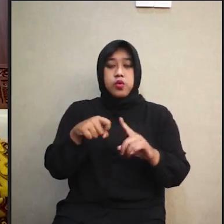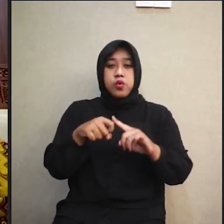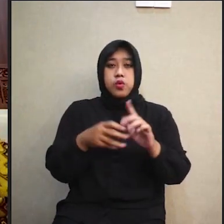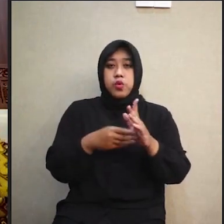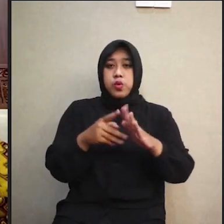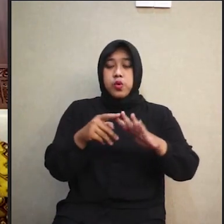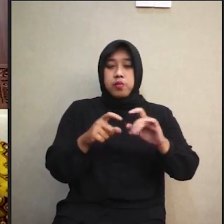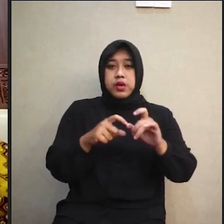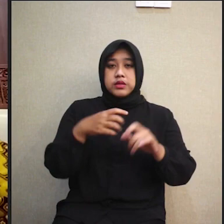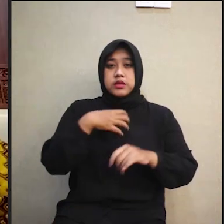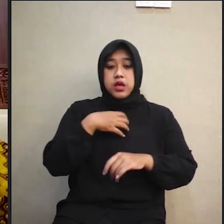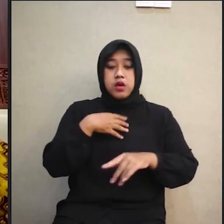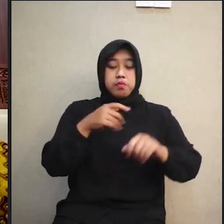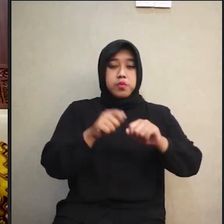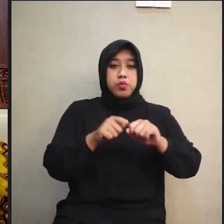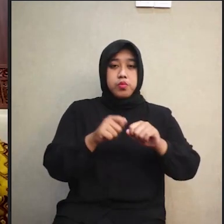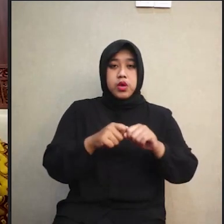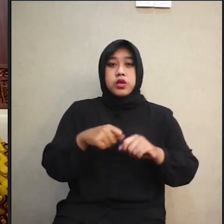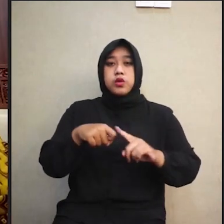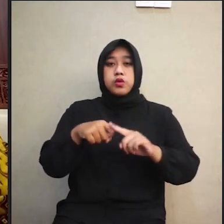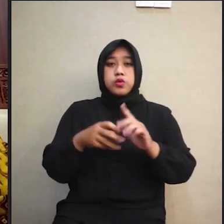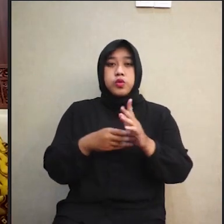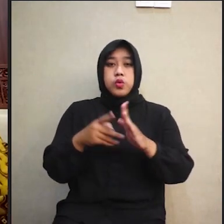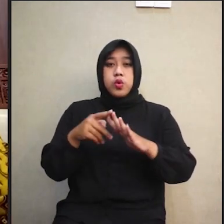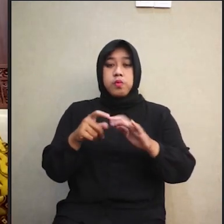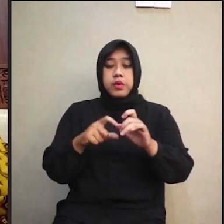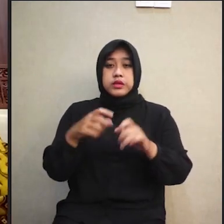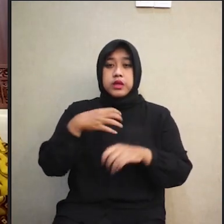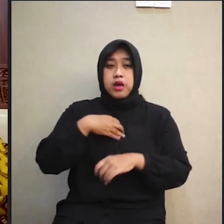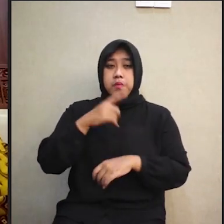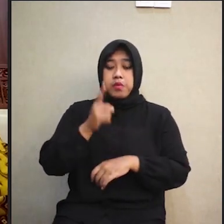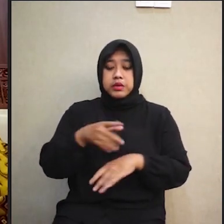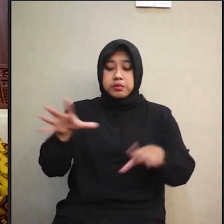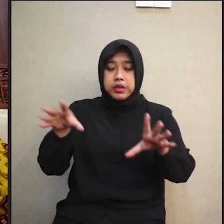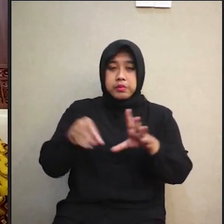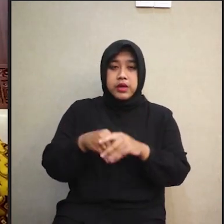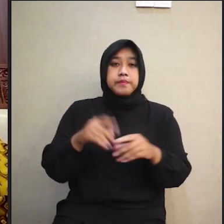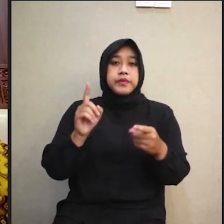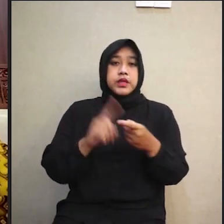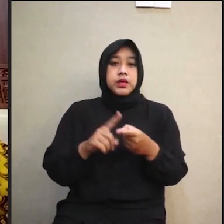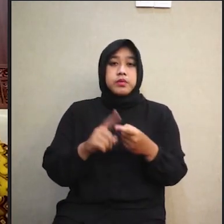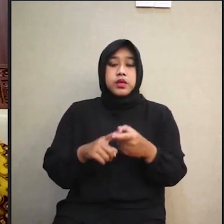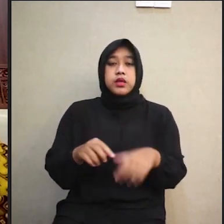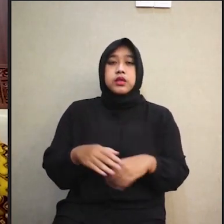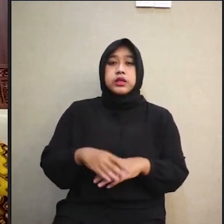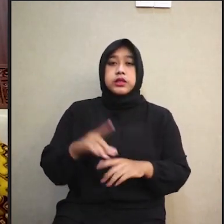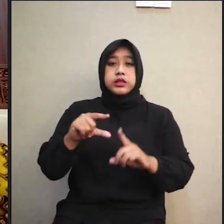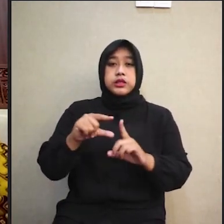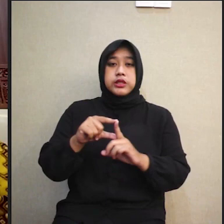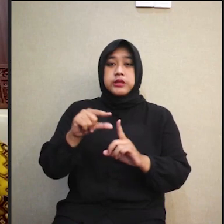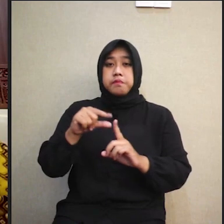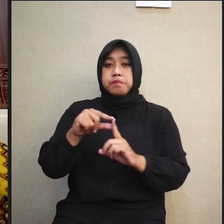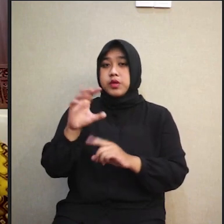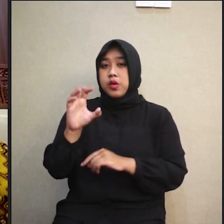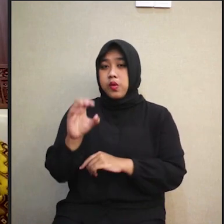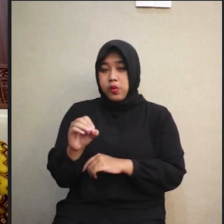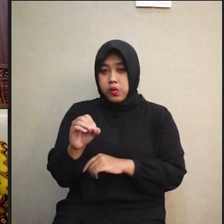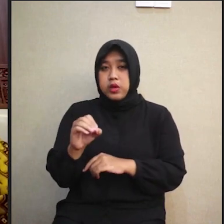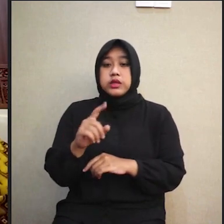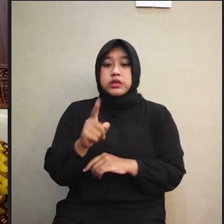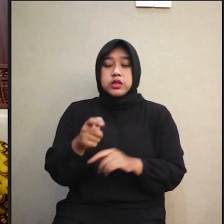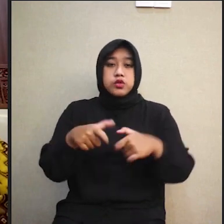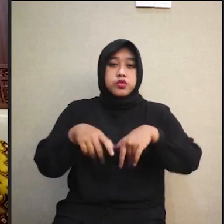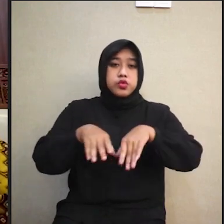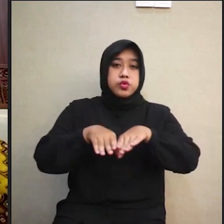di saat pembuatan DPR pasti akan melibatkan teman-teman video karena apa namanya yang punya data di lapangan